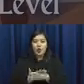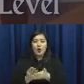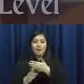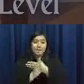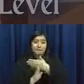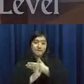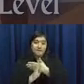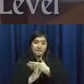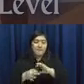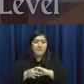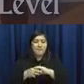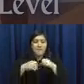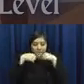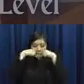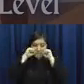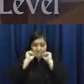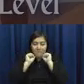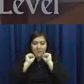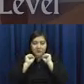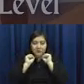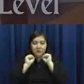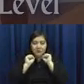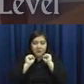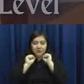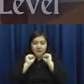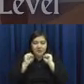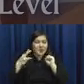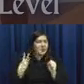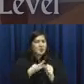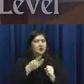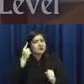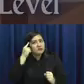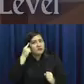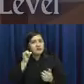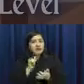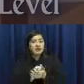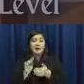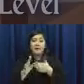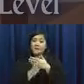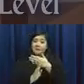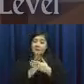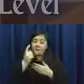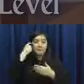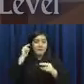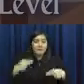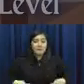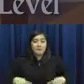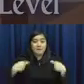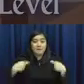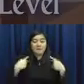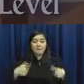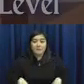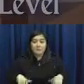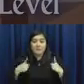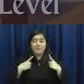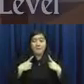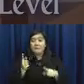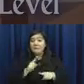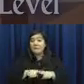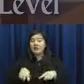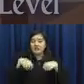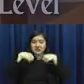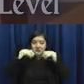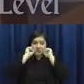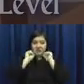natin, bread for a healthy living, yung pala, it is a bread of sorrow. Yung. Yun ang masakit po doon, mga kapatid, na